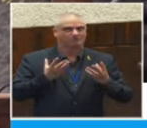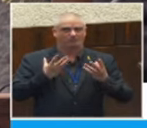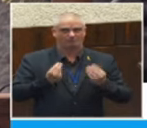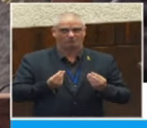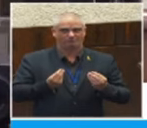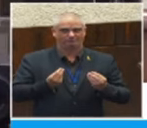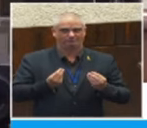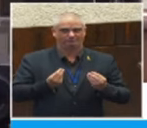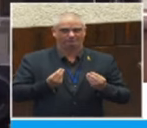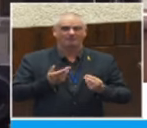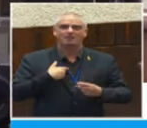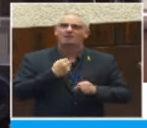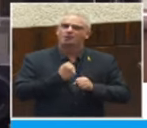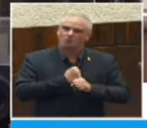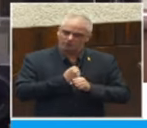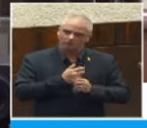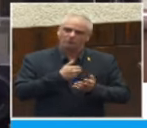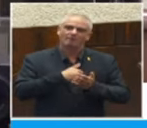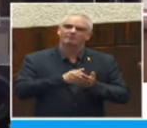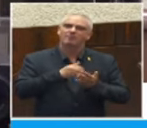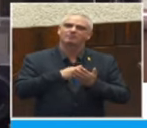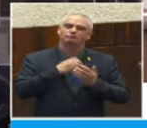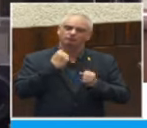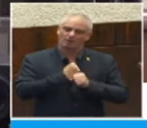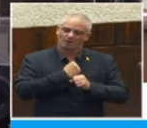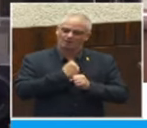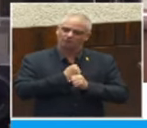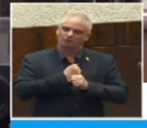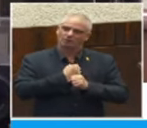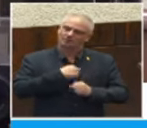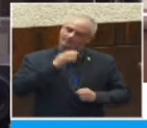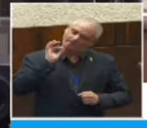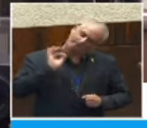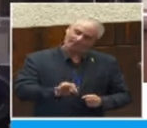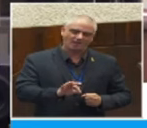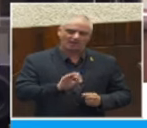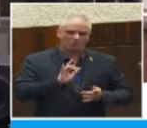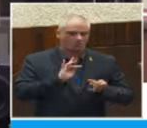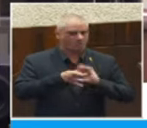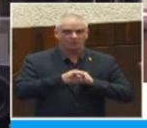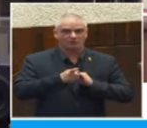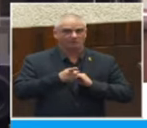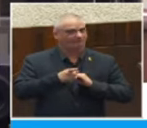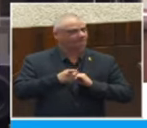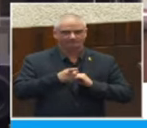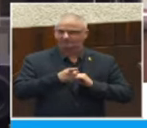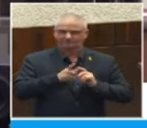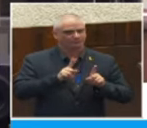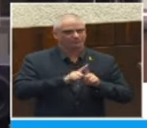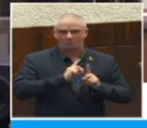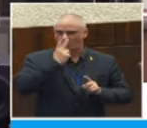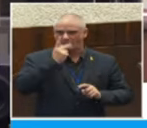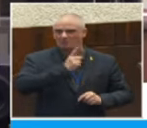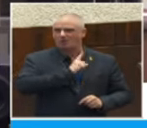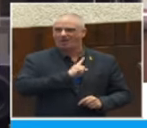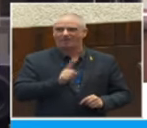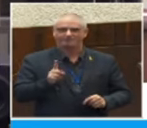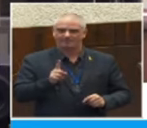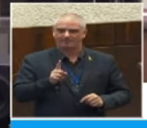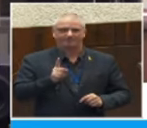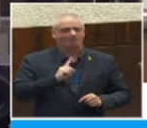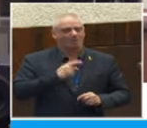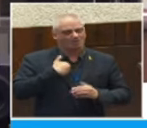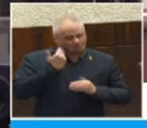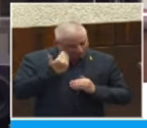עשינו ועוד נעשה. היכנו את האויב מכות שקשות כמותן לא קמו מעולם. לא נרפה